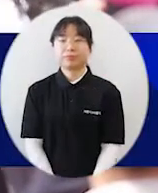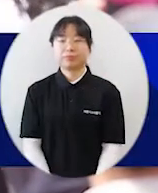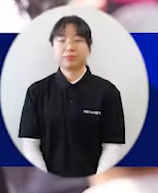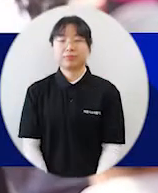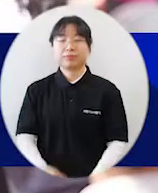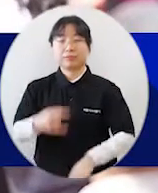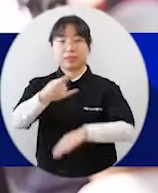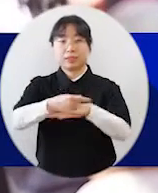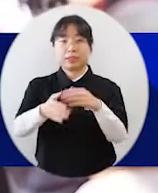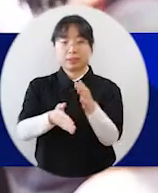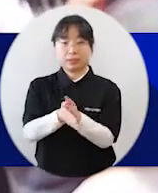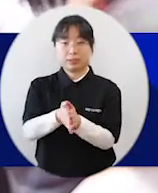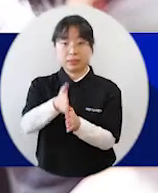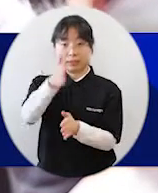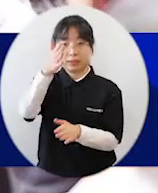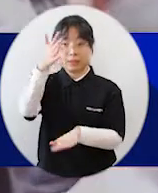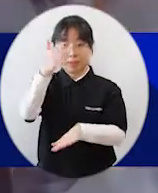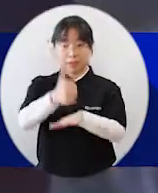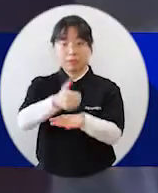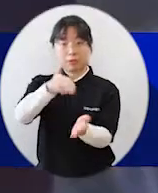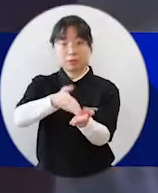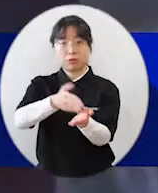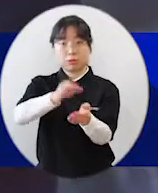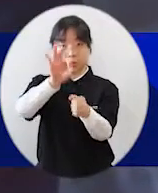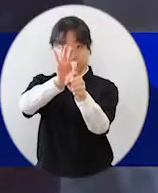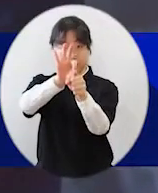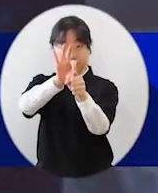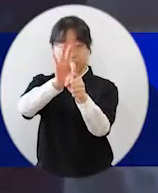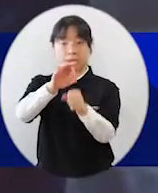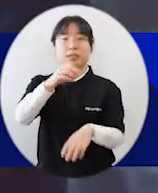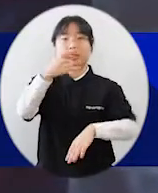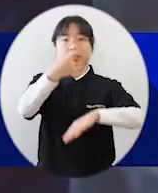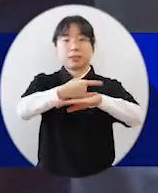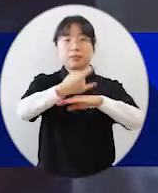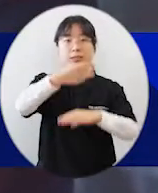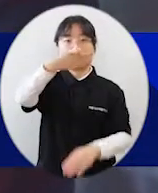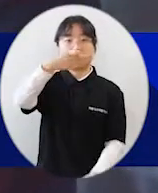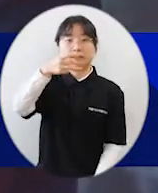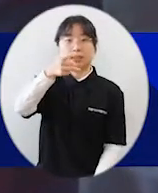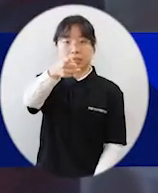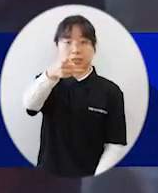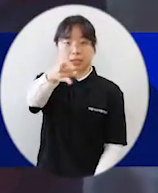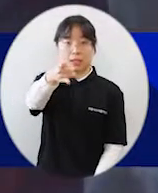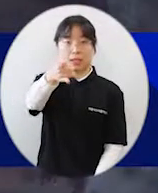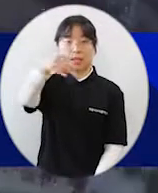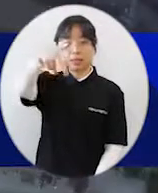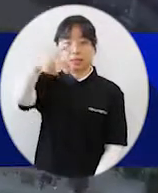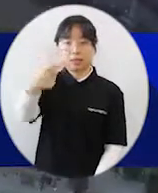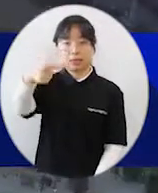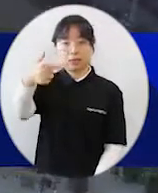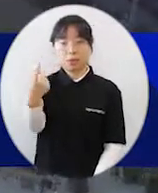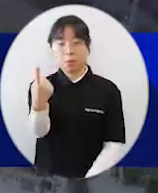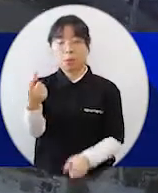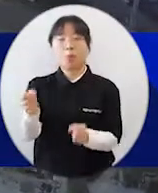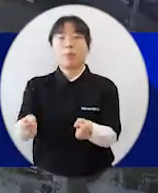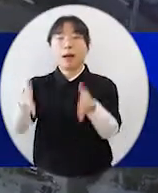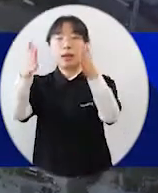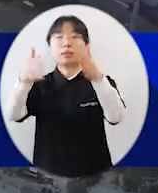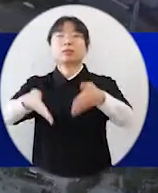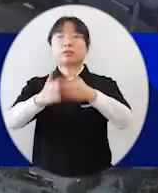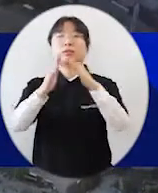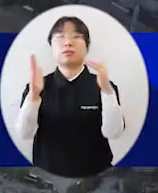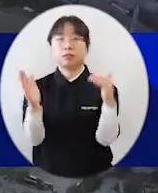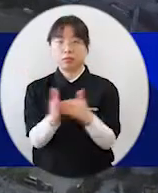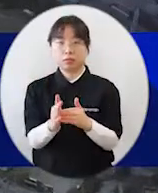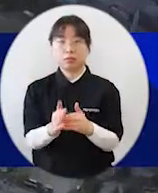2010년 위 형 시스템 유스 마지막 소식은 이왕 테크노 퍼크 준공 입니다 0c 최초의 상업 반지인 의